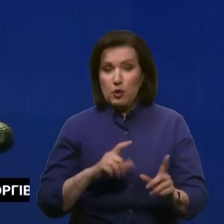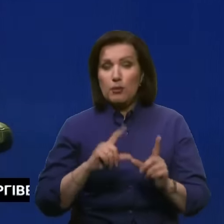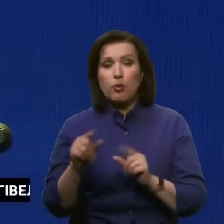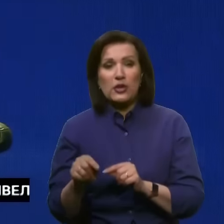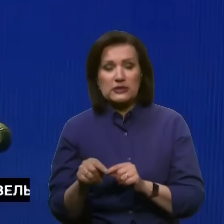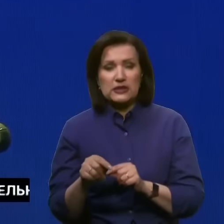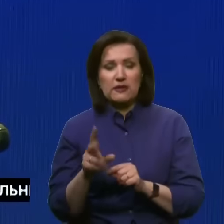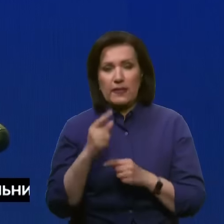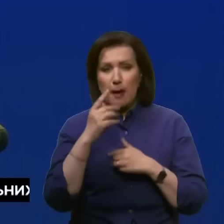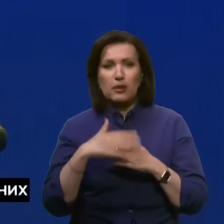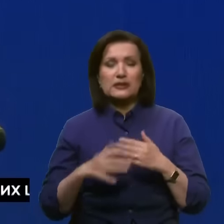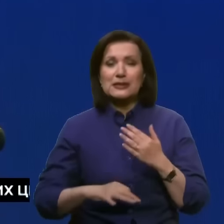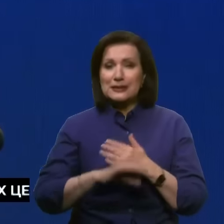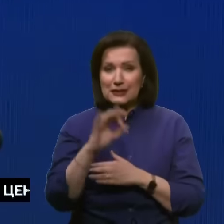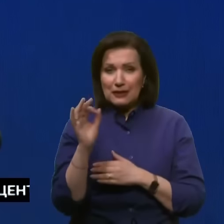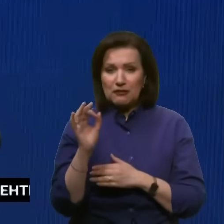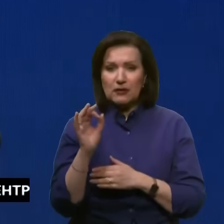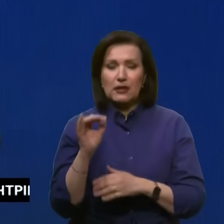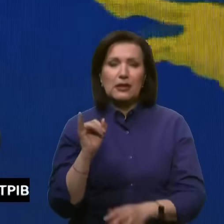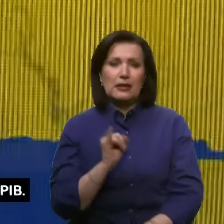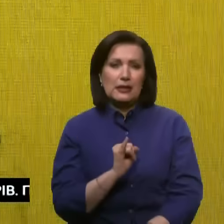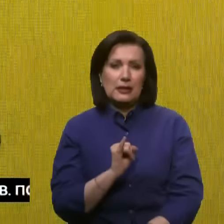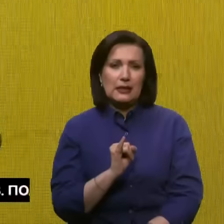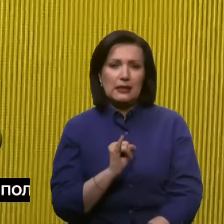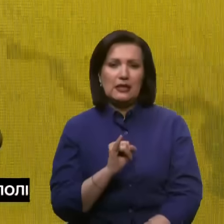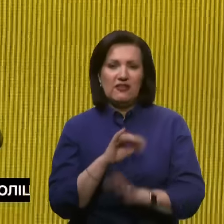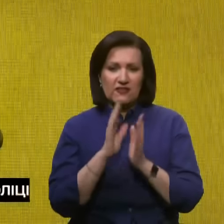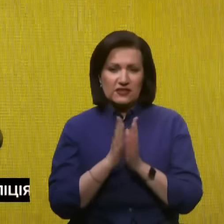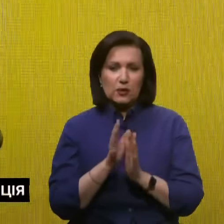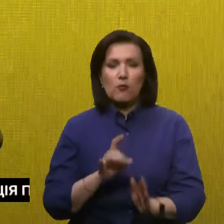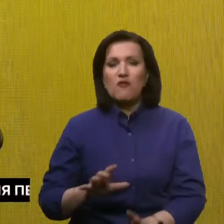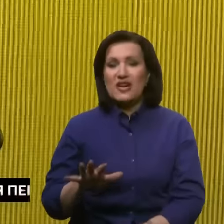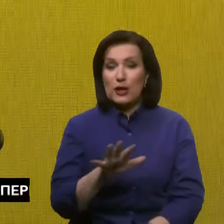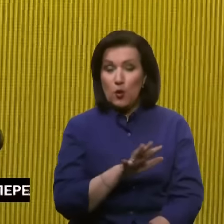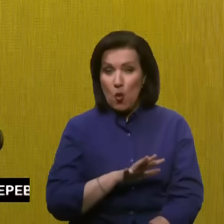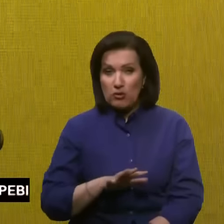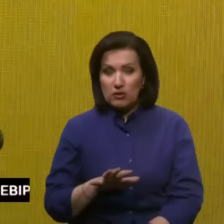поїздки на Близький Схід і в цілому в регіон,